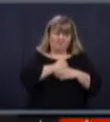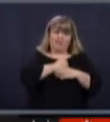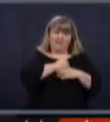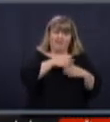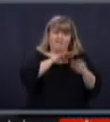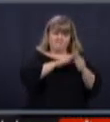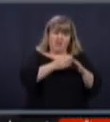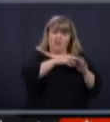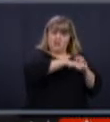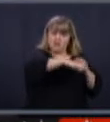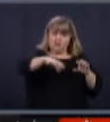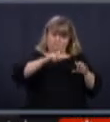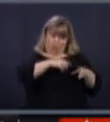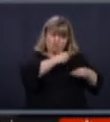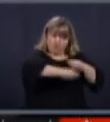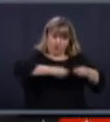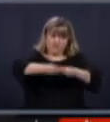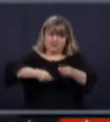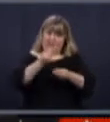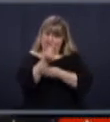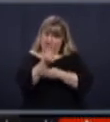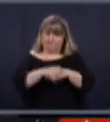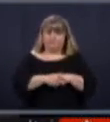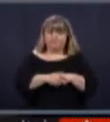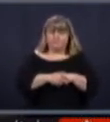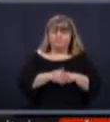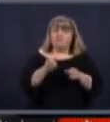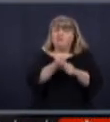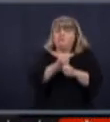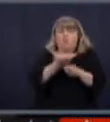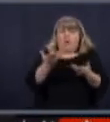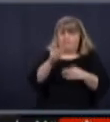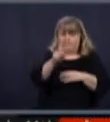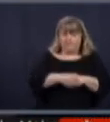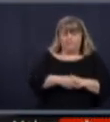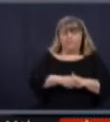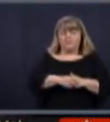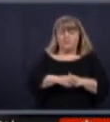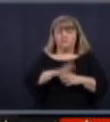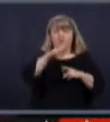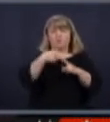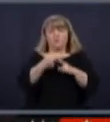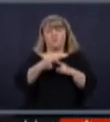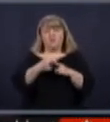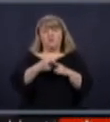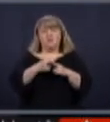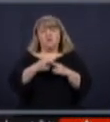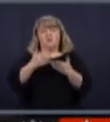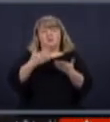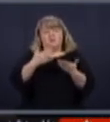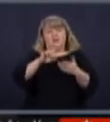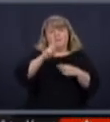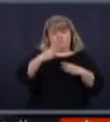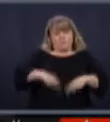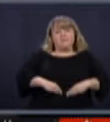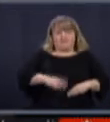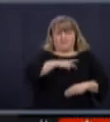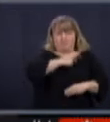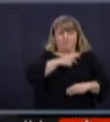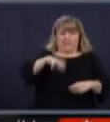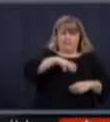évidemment, les premiers ministres des provinces aimeraient que le gouvernement fédéral fasse une entente avec les gouvernements